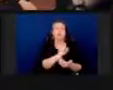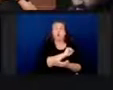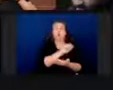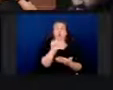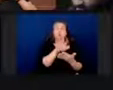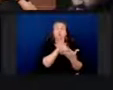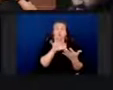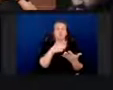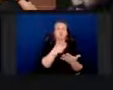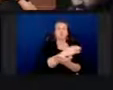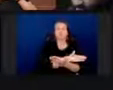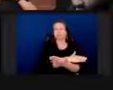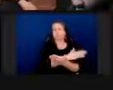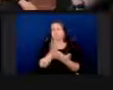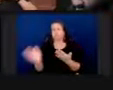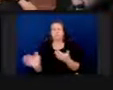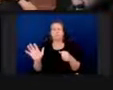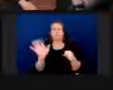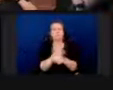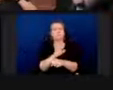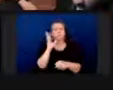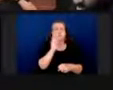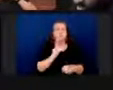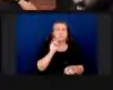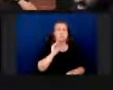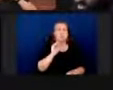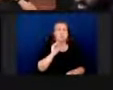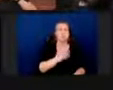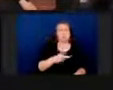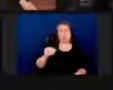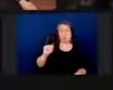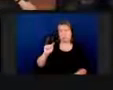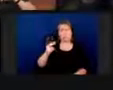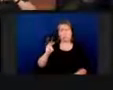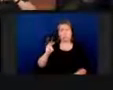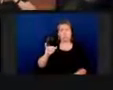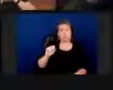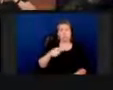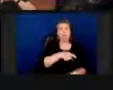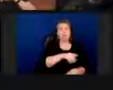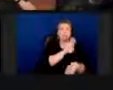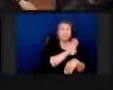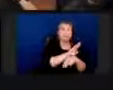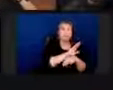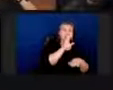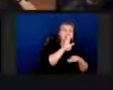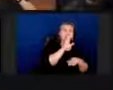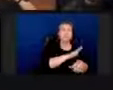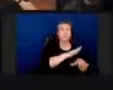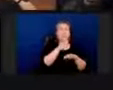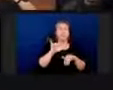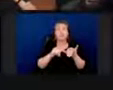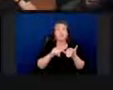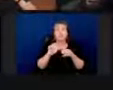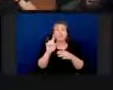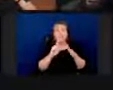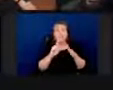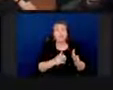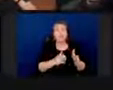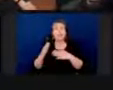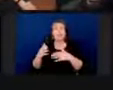لا توجد لديهم المهارة الكافية في الرياضيات أو مجالات أخرى يستطيعون